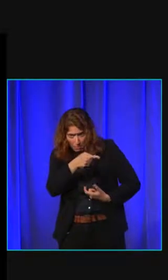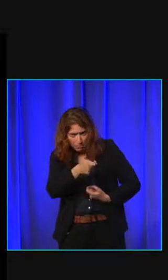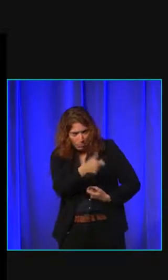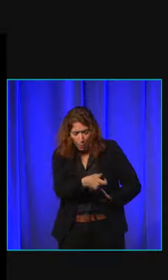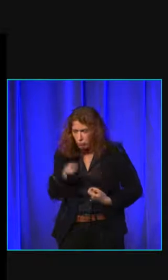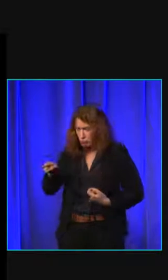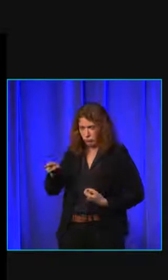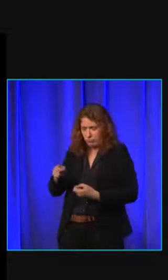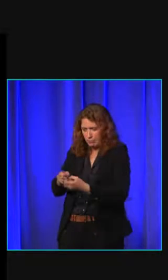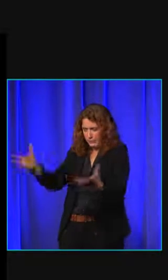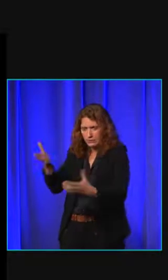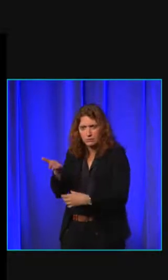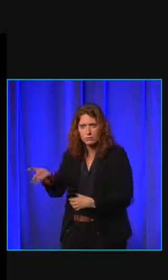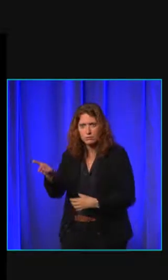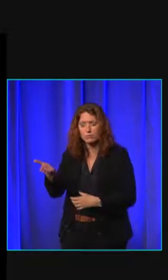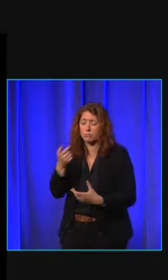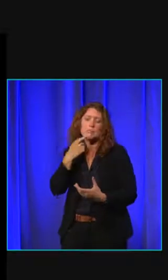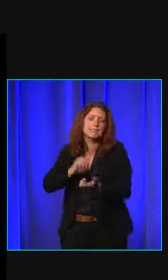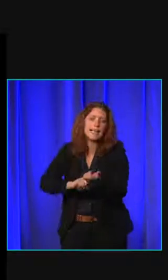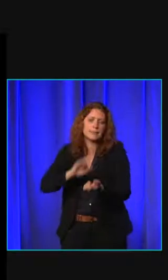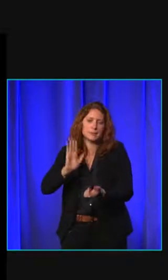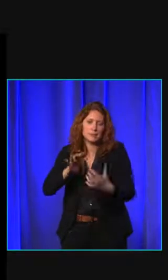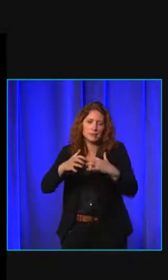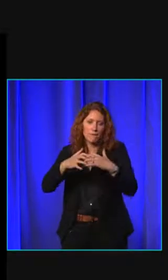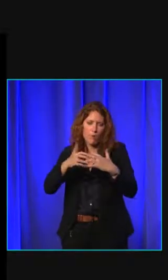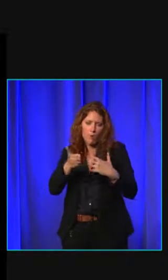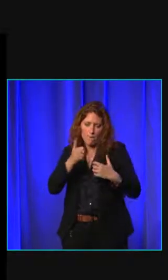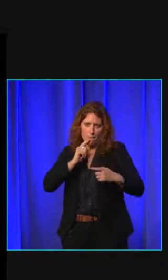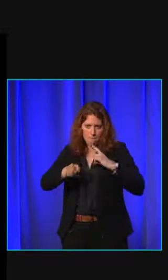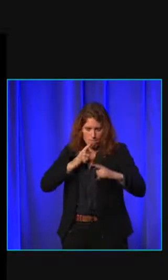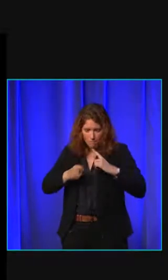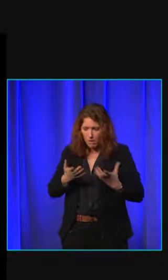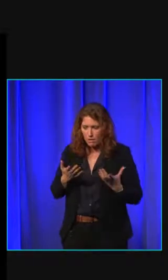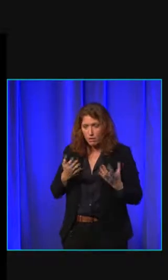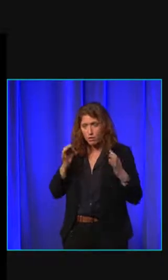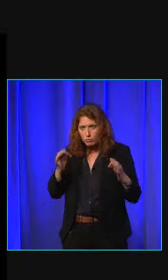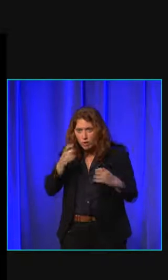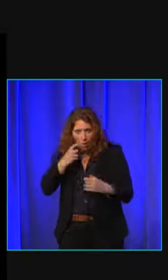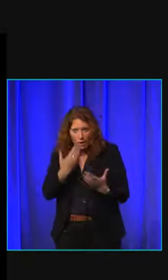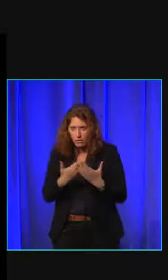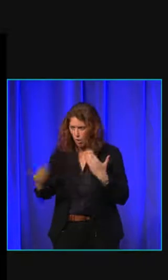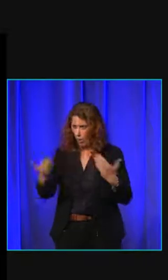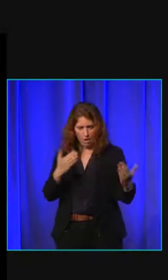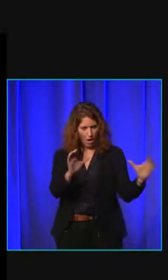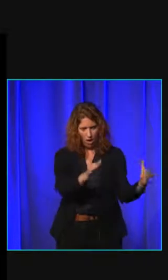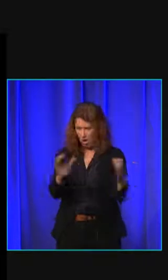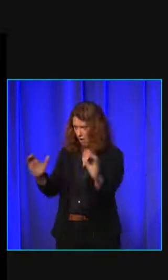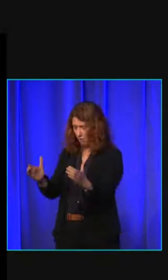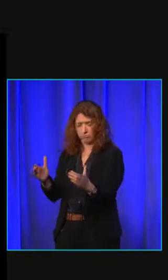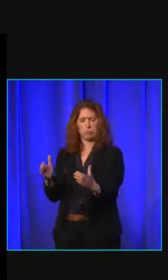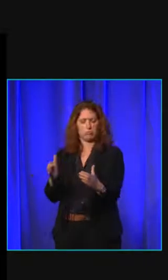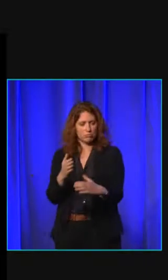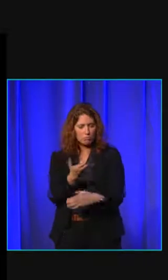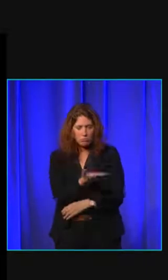comparant des personnes qui faisaient la rééducation seule versus rééducation imagerie du processus de guérison, que